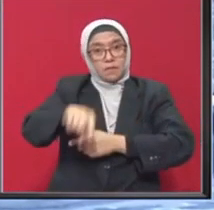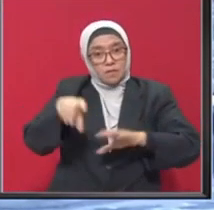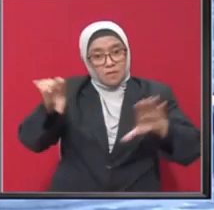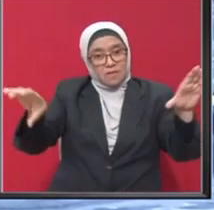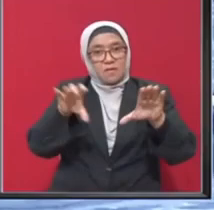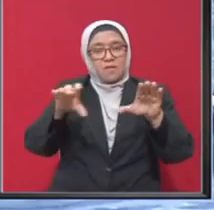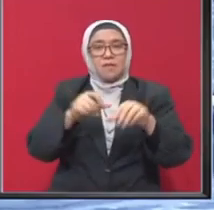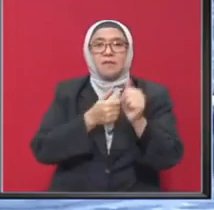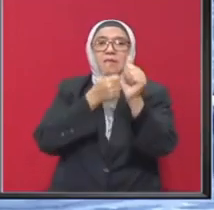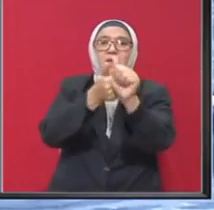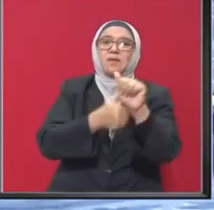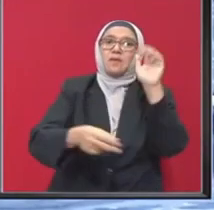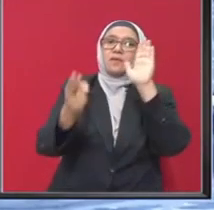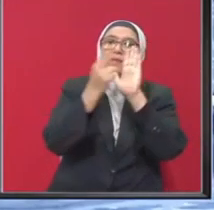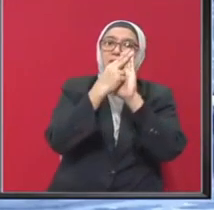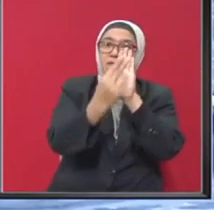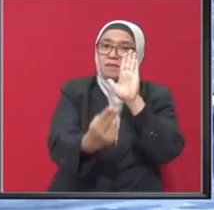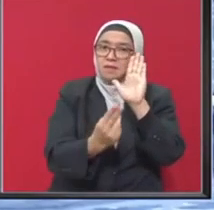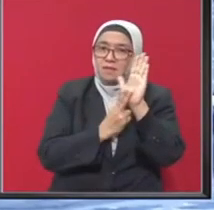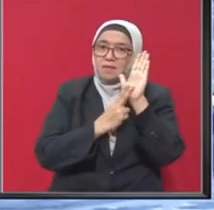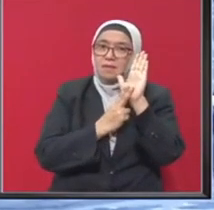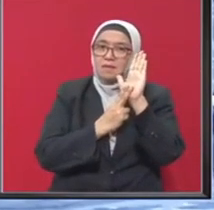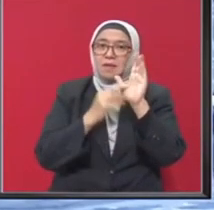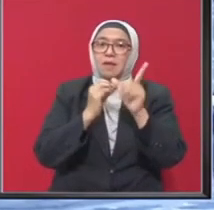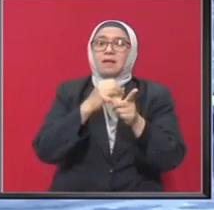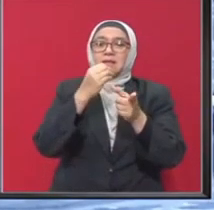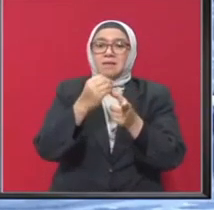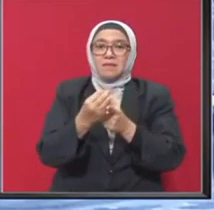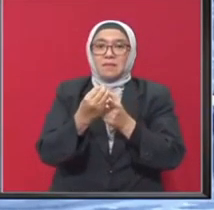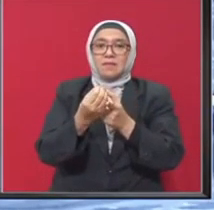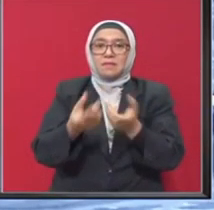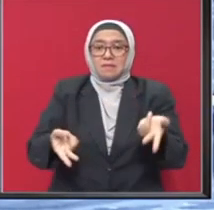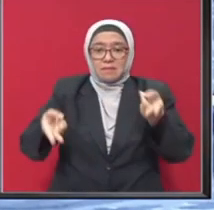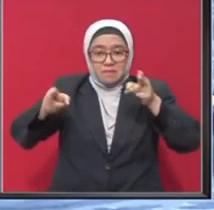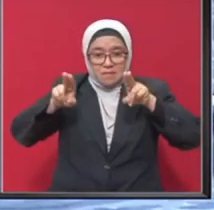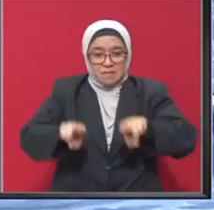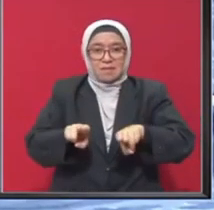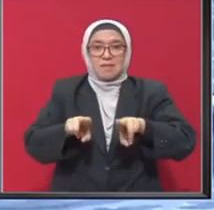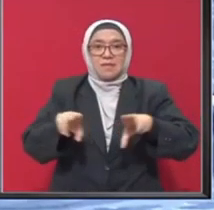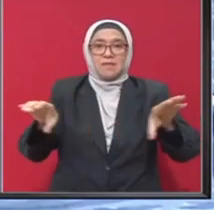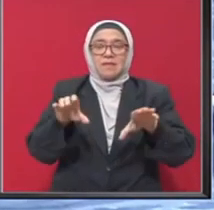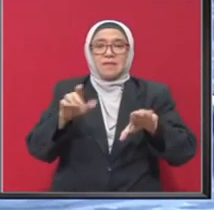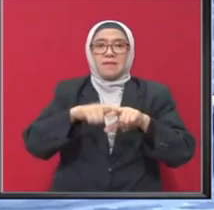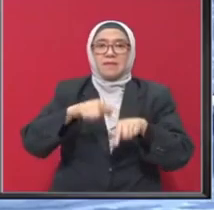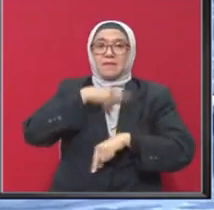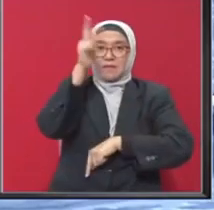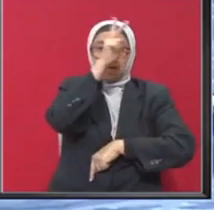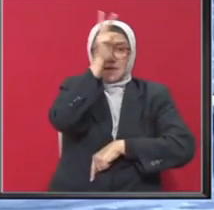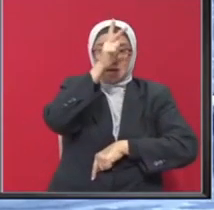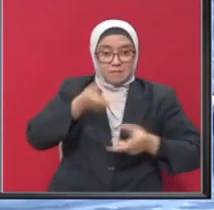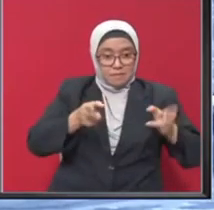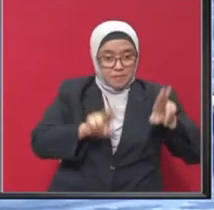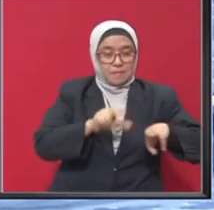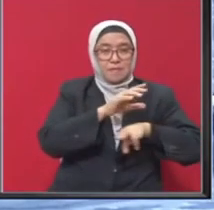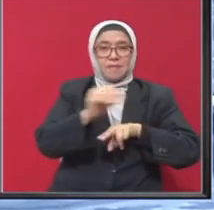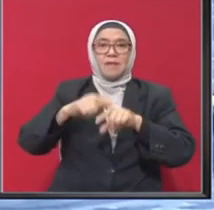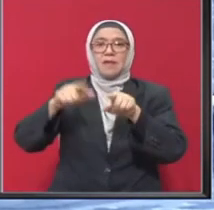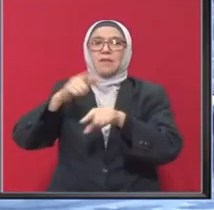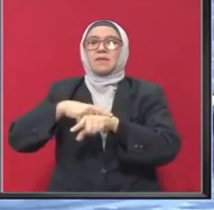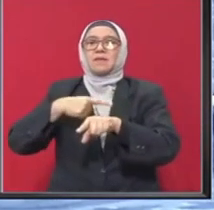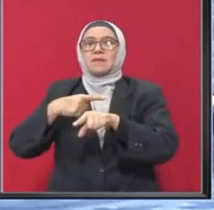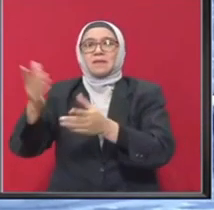dibuat berdasarkan kepada undang-undang ataupun perjanjian yang ada di antara Kerajaan dengan PH yang berkontrak